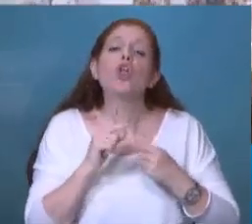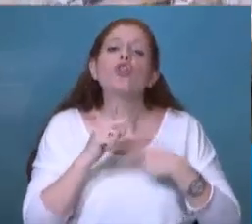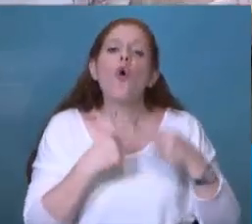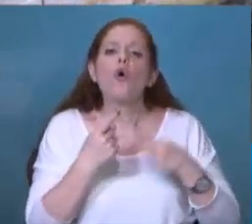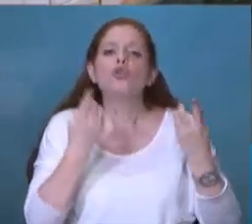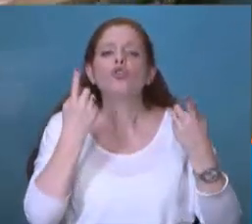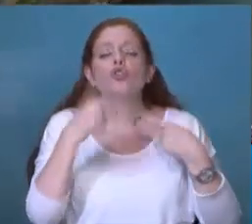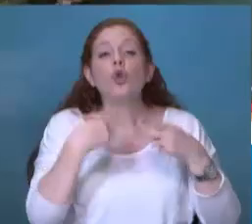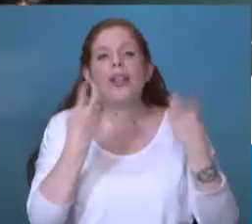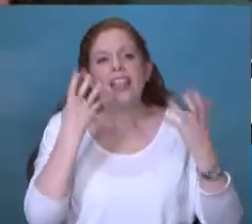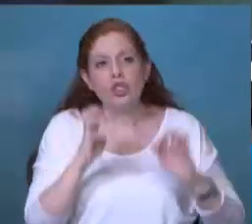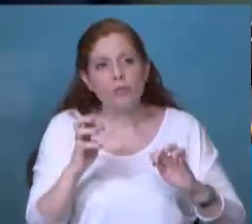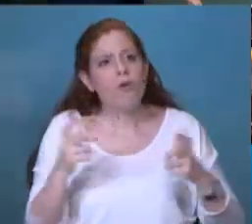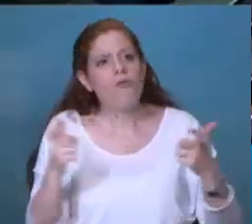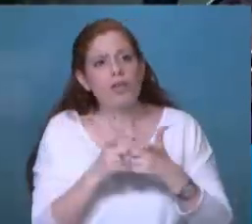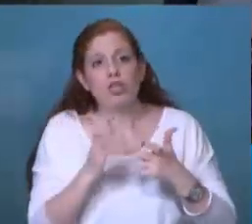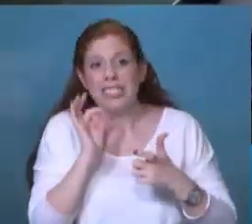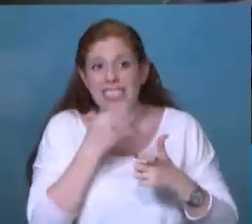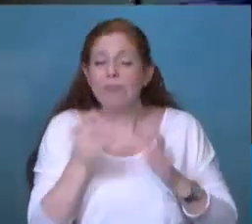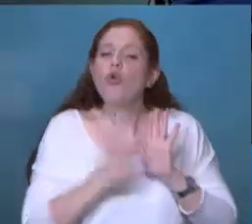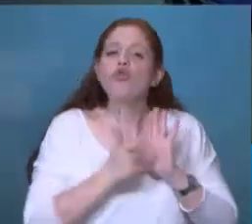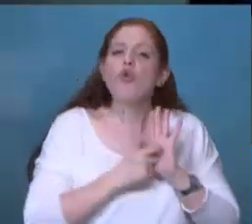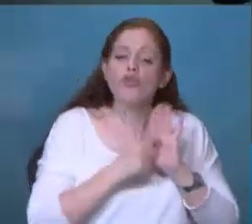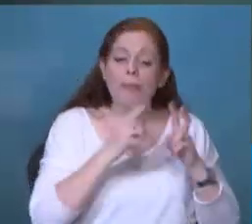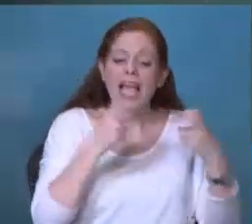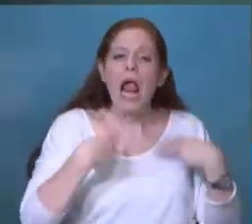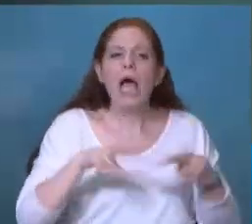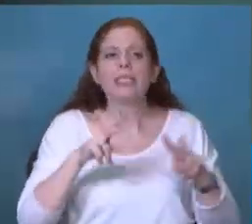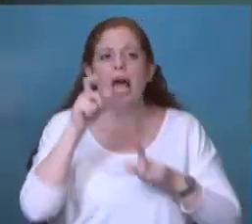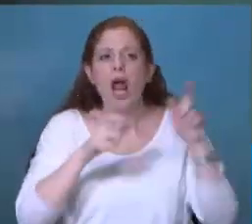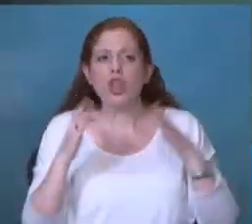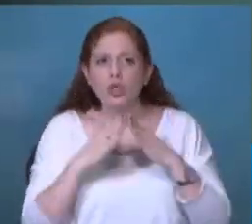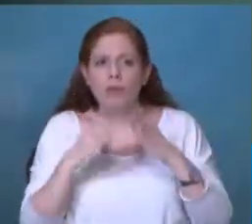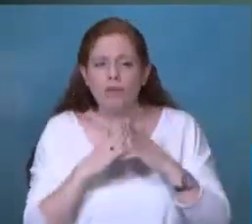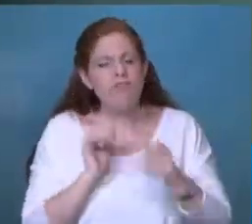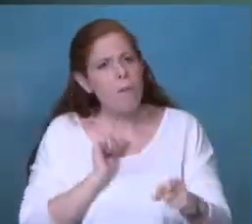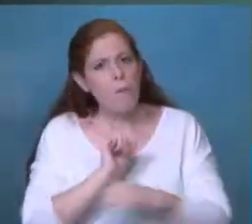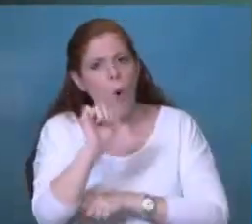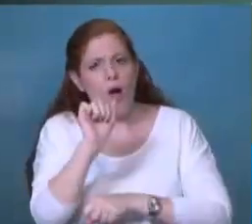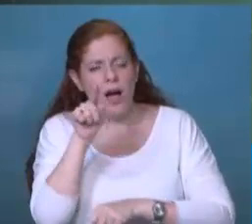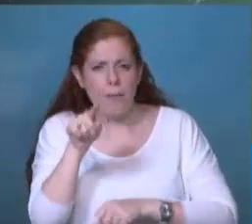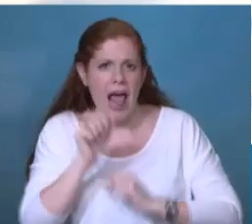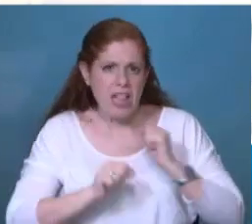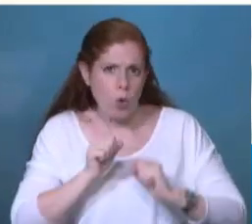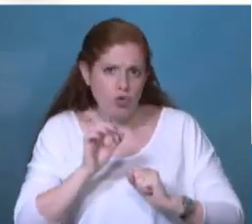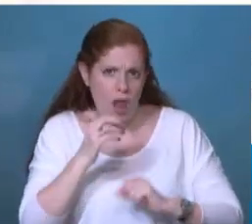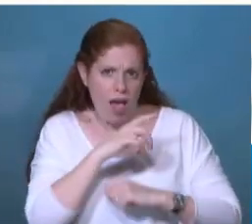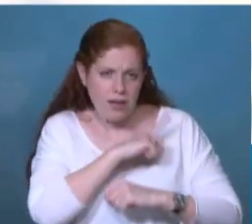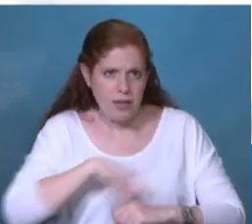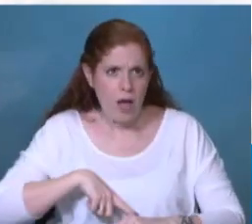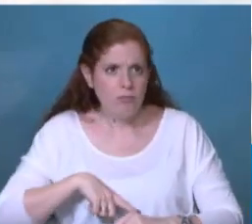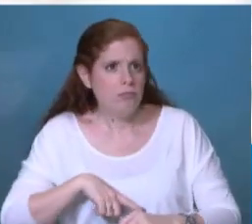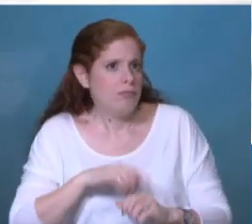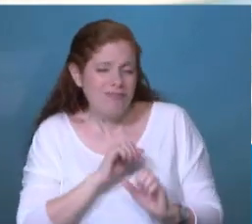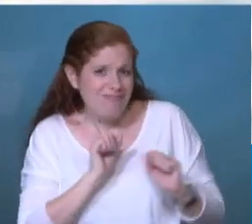של צעירים הדורשים להחזיר את העיר לתושבים ומוחים על אוזלת ידה של העירייה. There's no control over it. I mean,